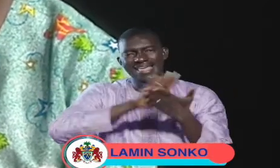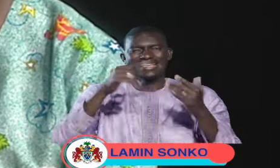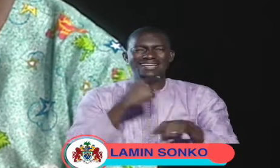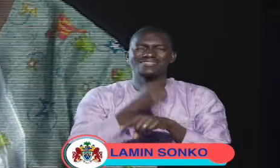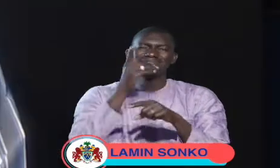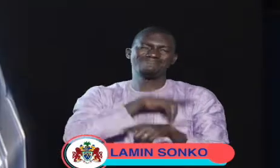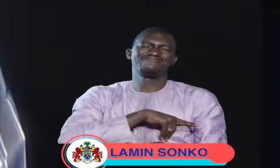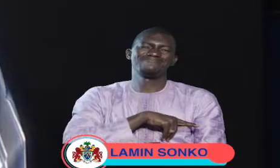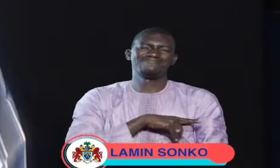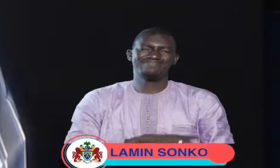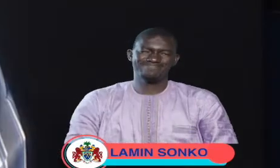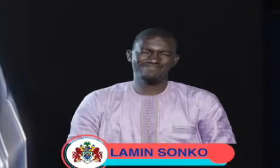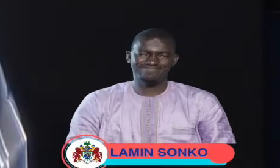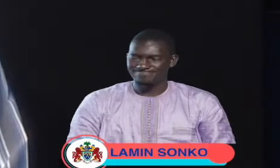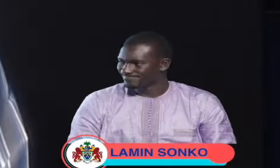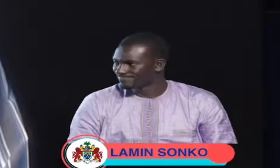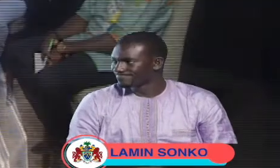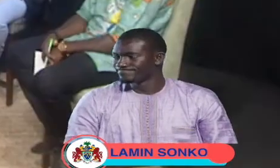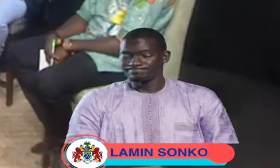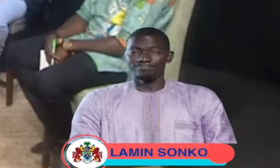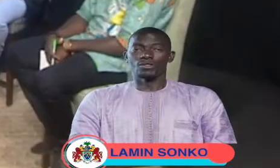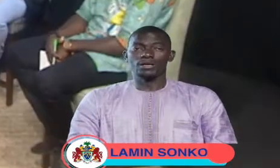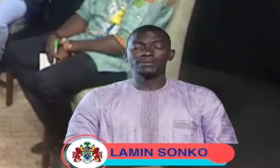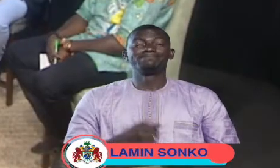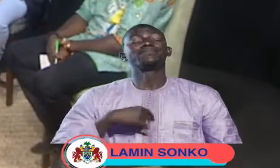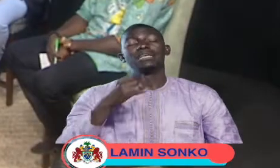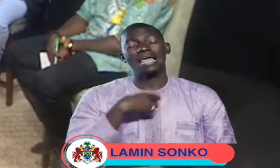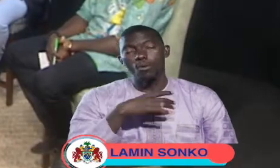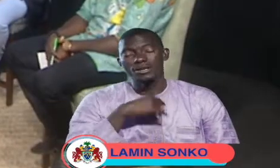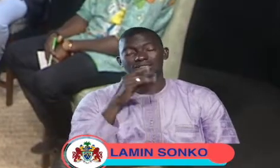fano bawo mboto baban IOM